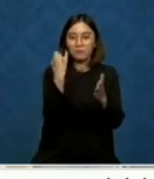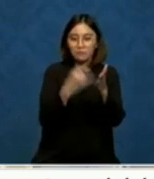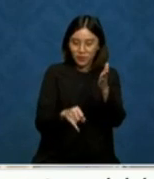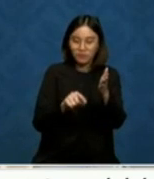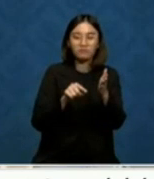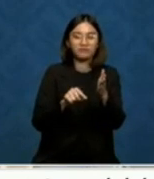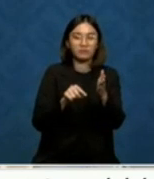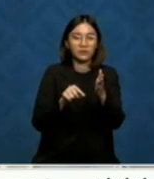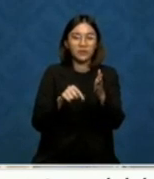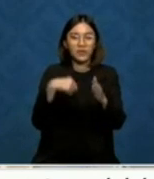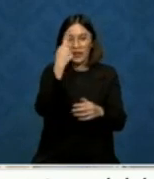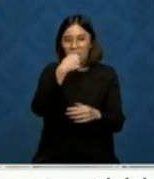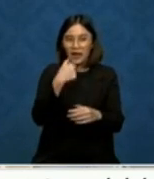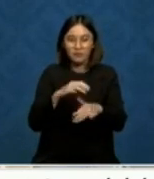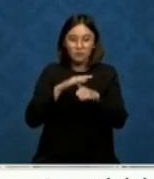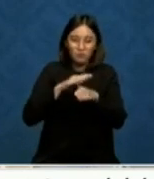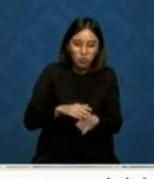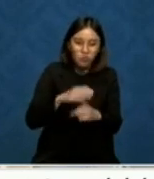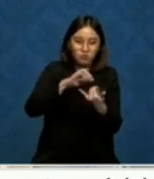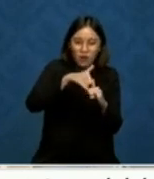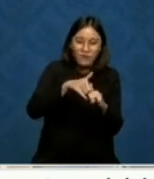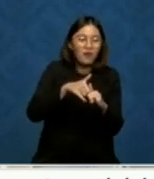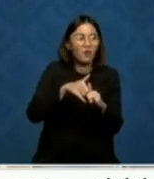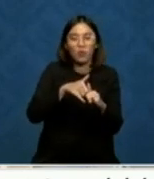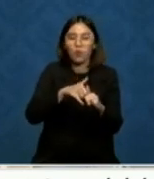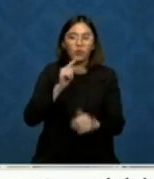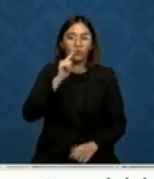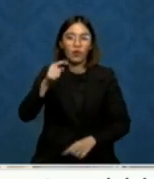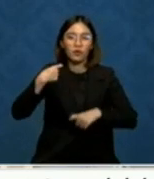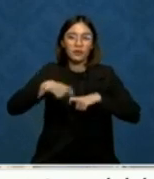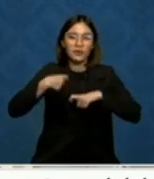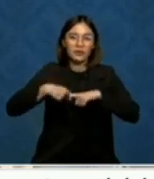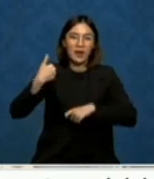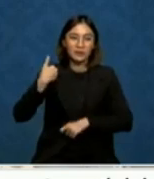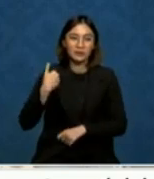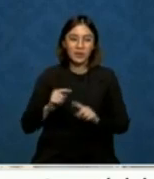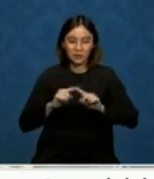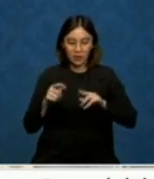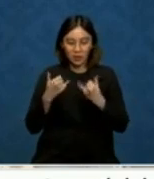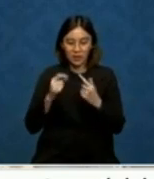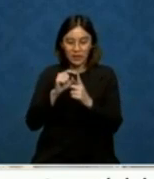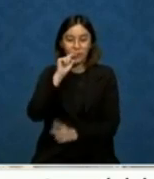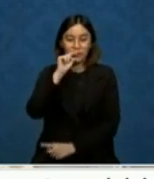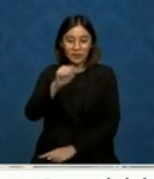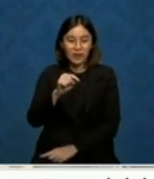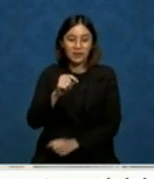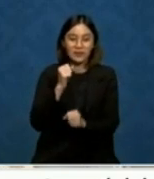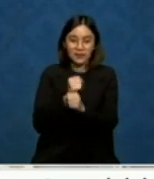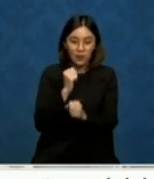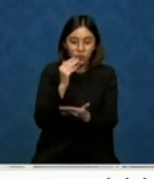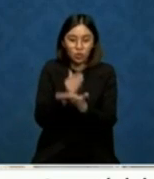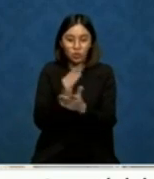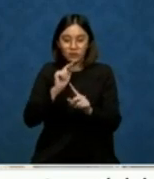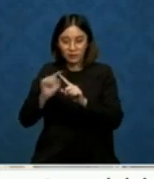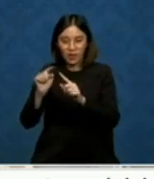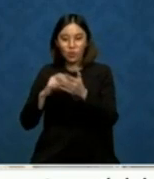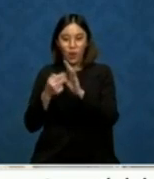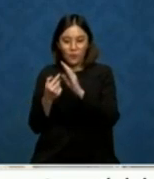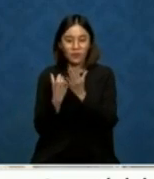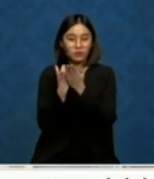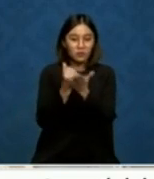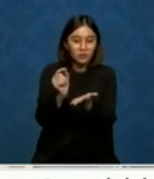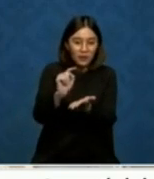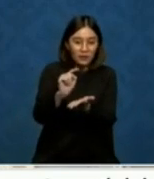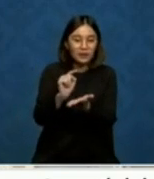นสักคนหนึ่งที่คุกคามท่านเนี่ยก็ค่อนข้างยากมากนะครับแต่ว่าการที่มีคำสั่งงดเว้นกระทำการก็เป็นส่วนหนึ่งครับอ